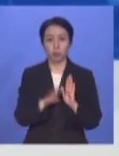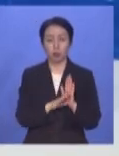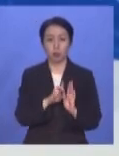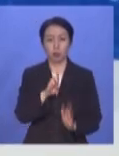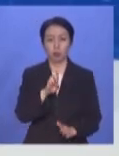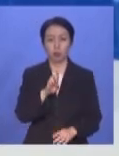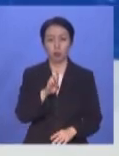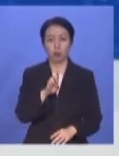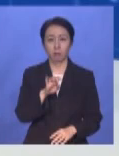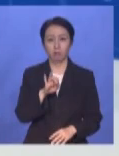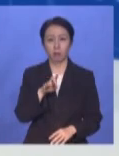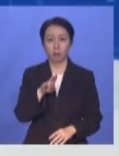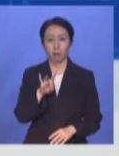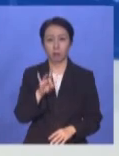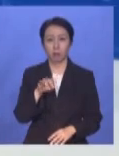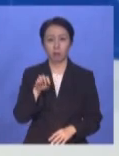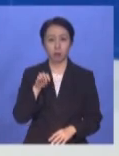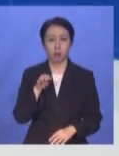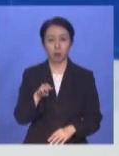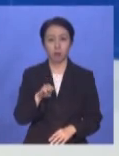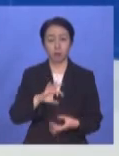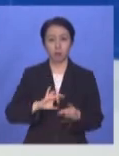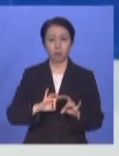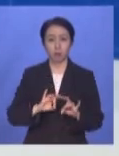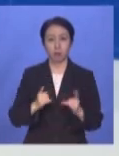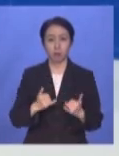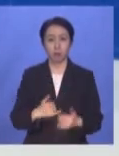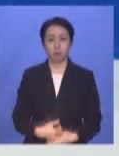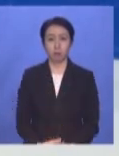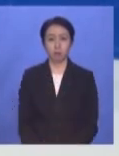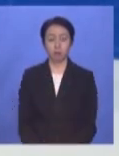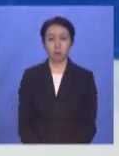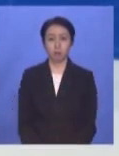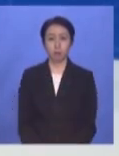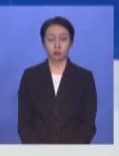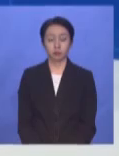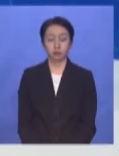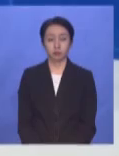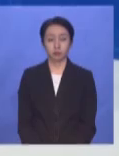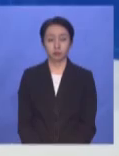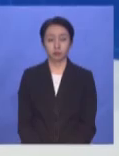помощи программы Fulbright. Все подробности расскажет наш корреспондент.